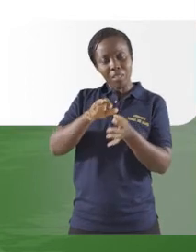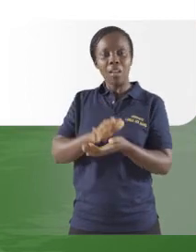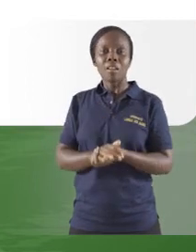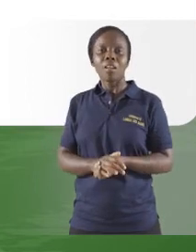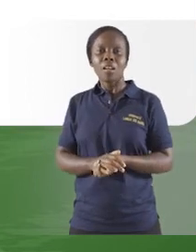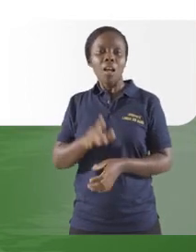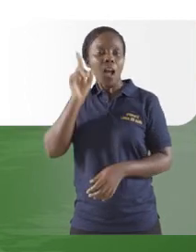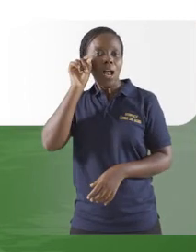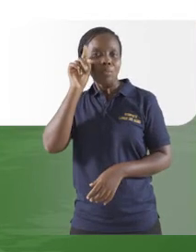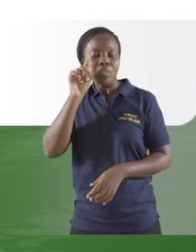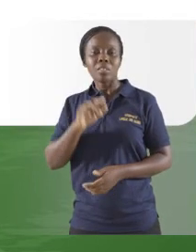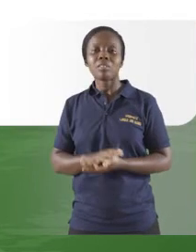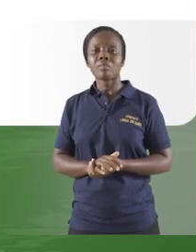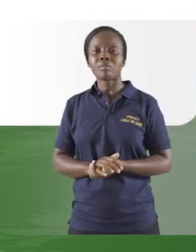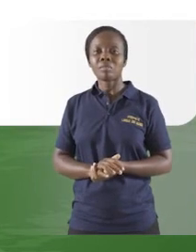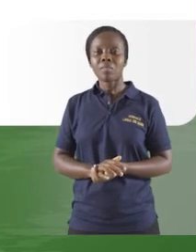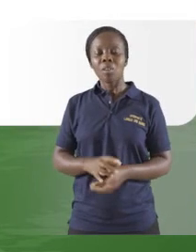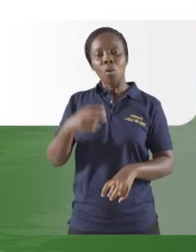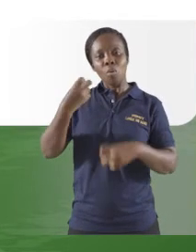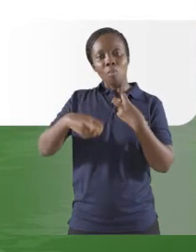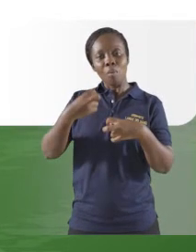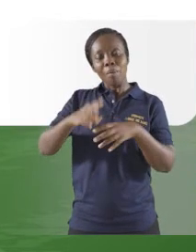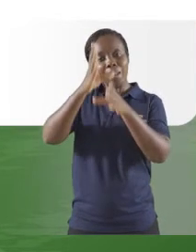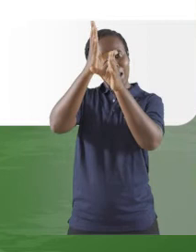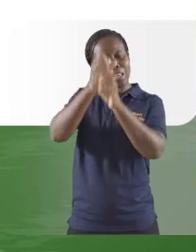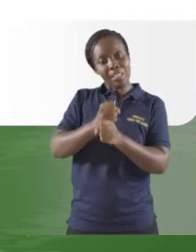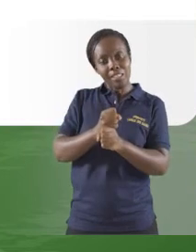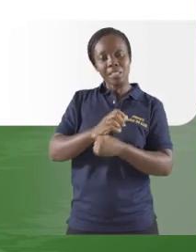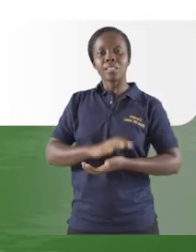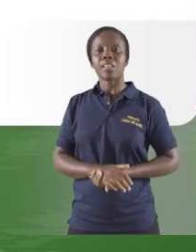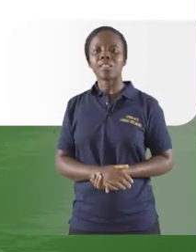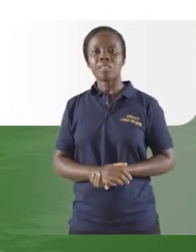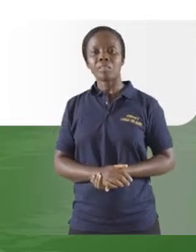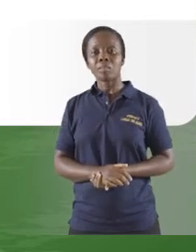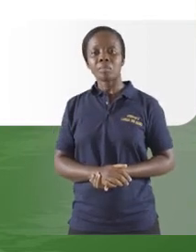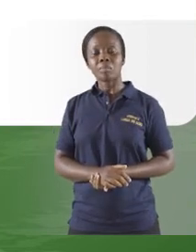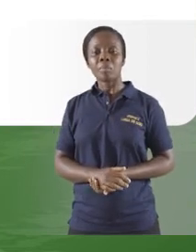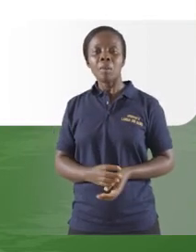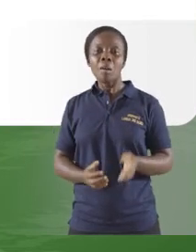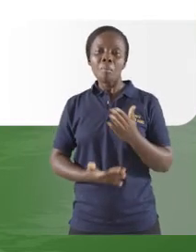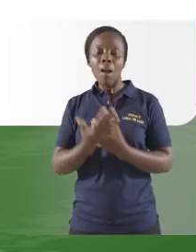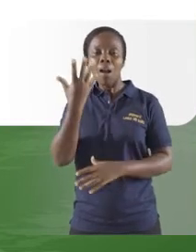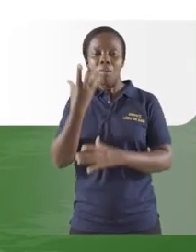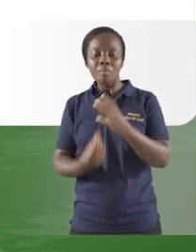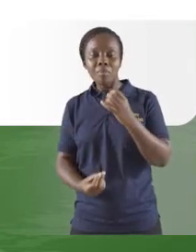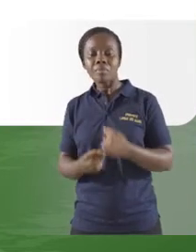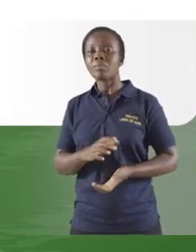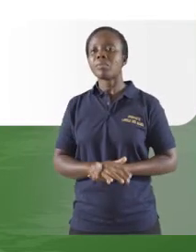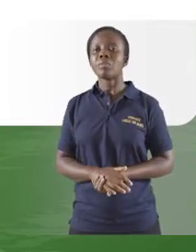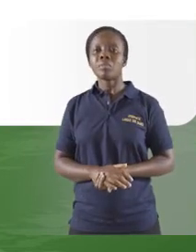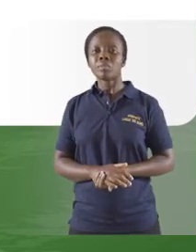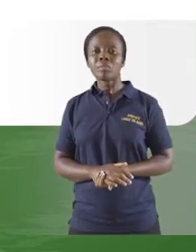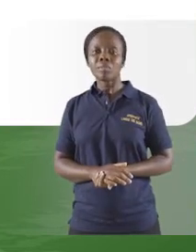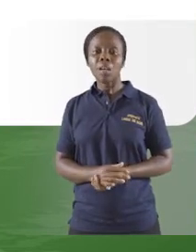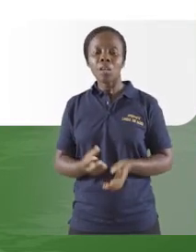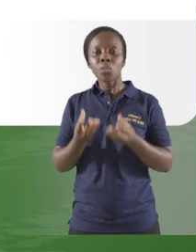l'albinisme est une anomalie héréditaire due à un défaut de synthèse